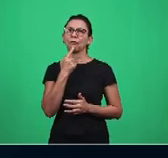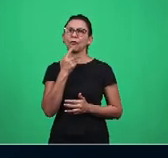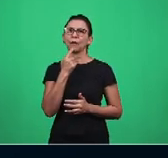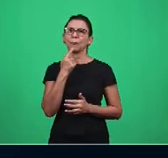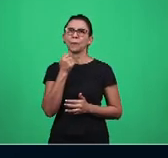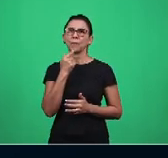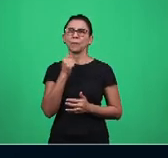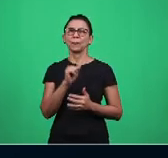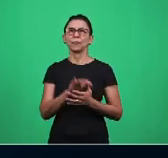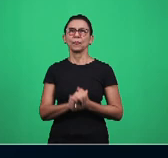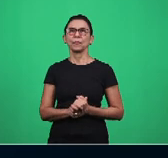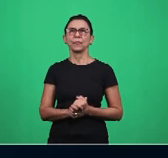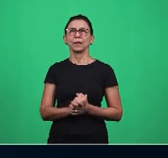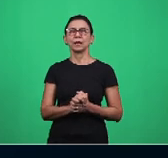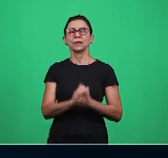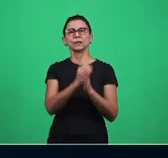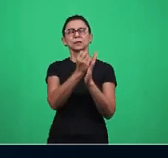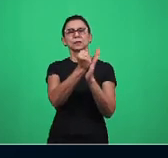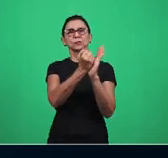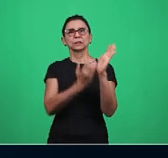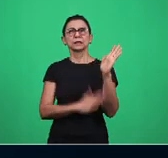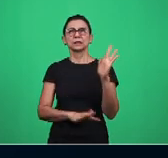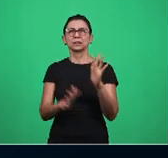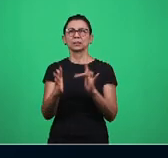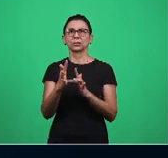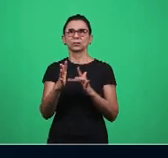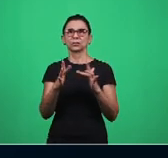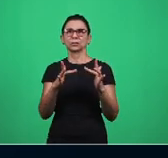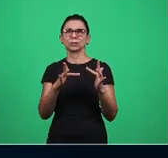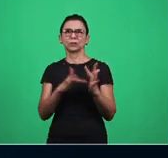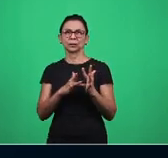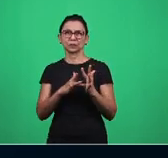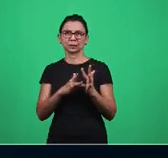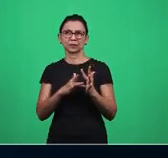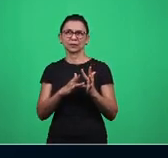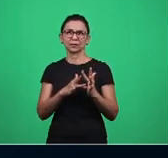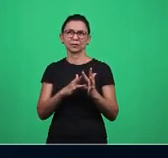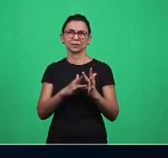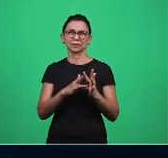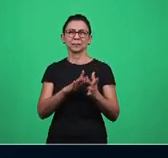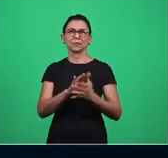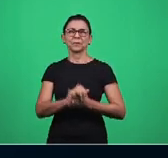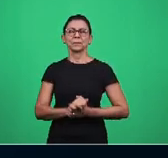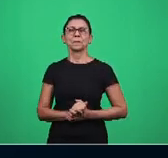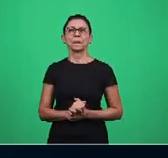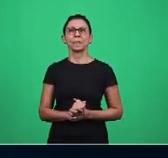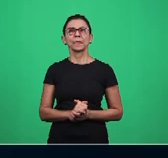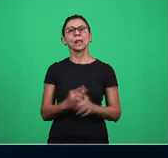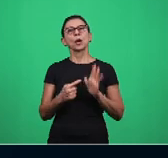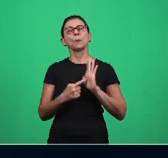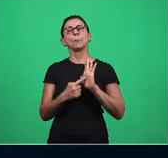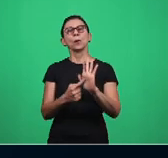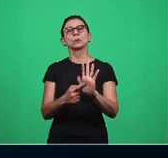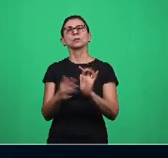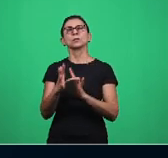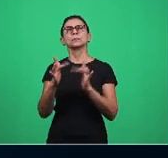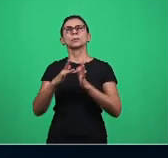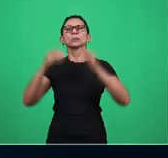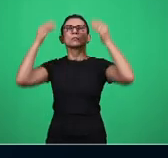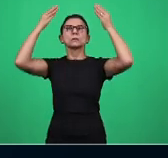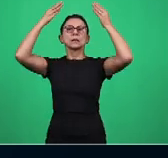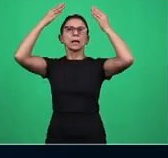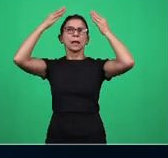parle aussi de la royauté de Jésus parce que ses habits en pourpre étaient utilisés. Jésus a été exalté